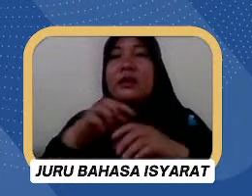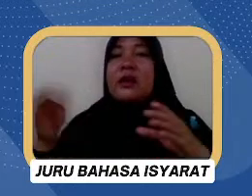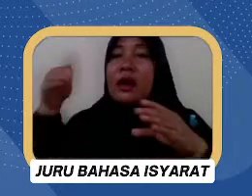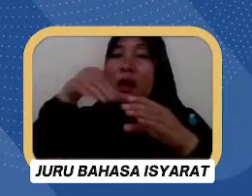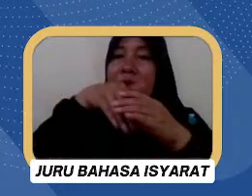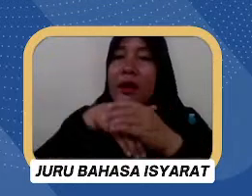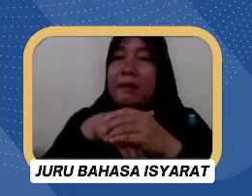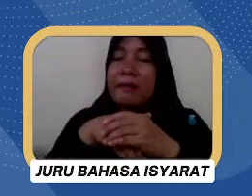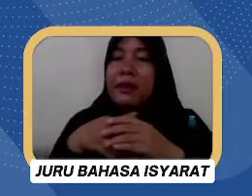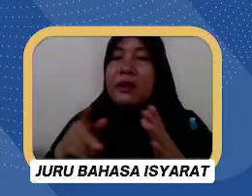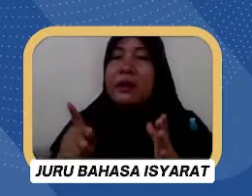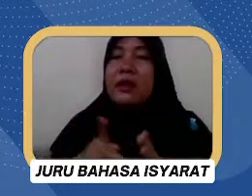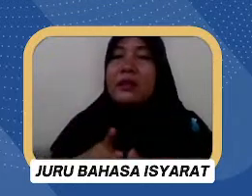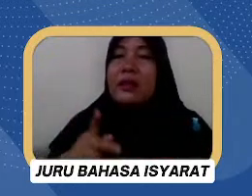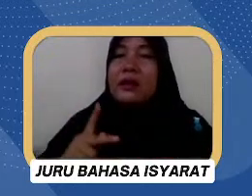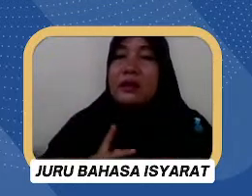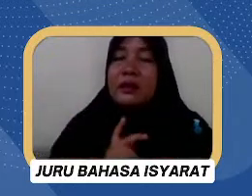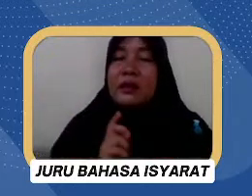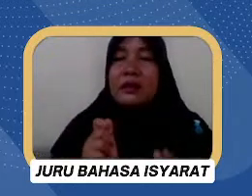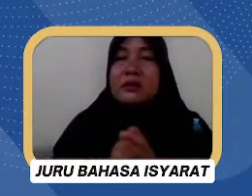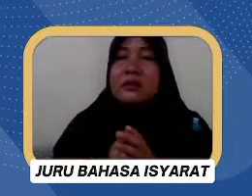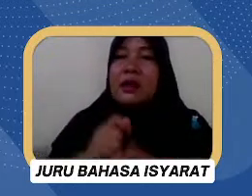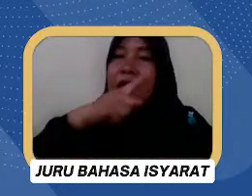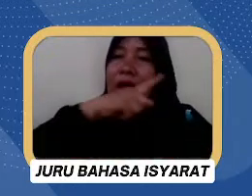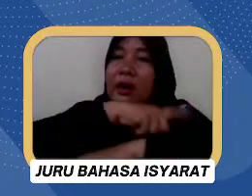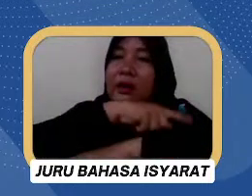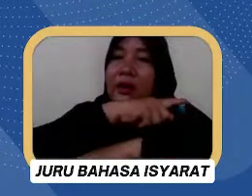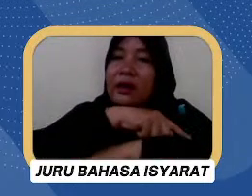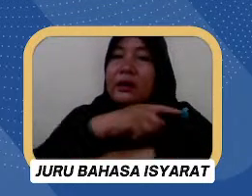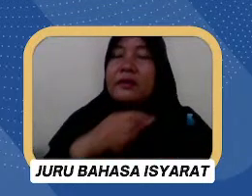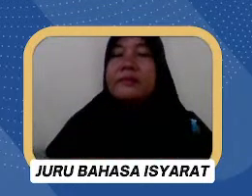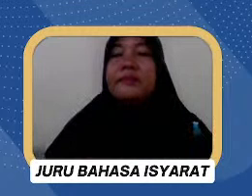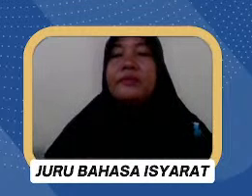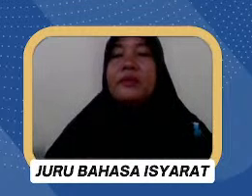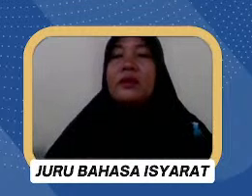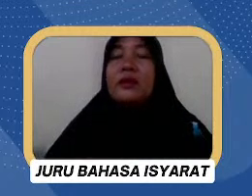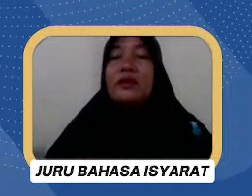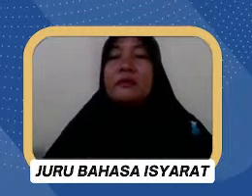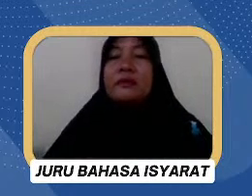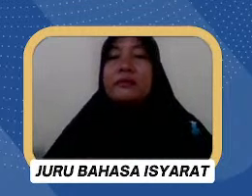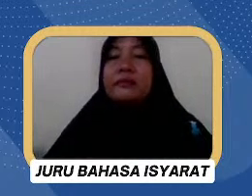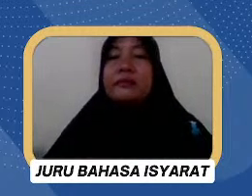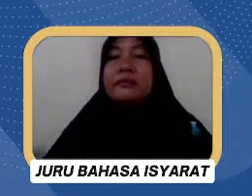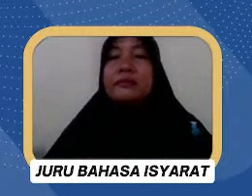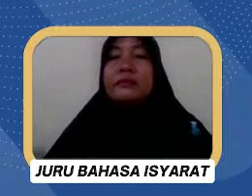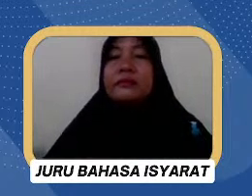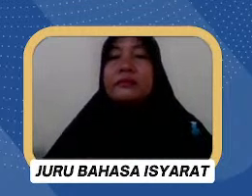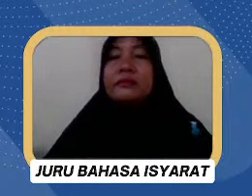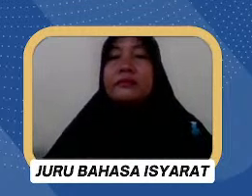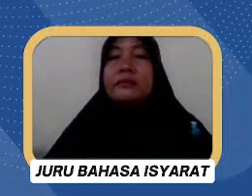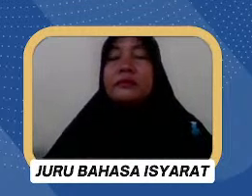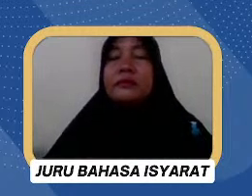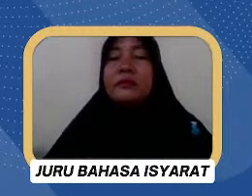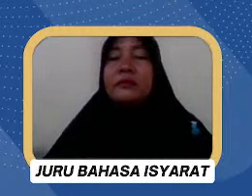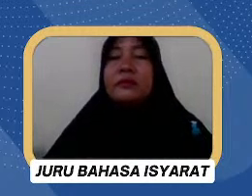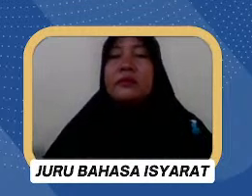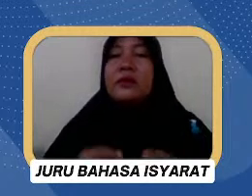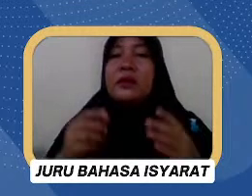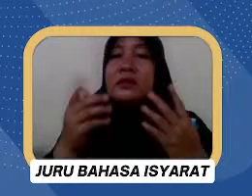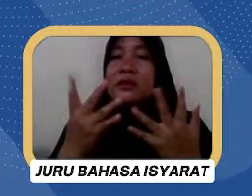Karena ujung lidah inilah, karena ujung jari inilah yang akan menyebabkan, yang akan